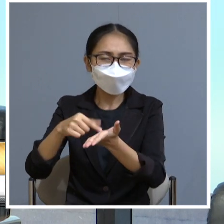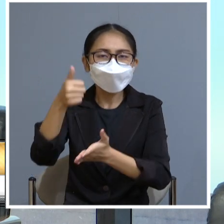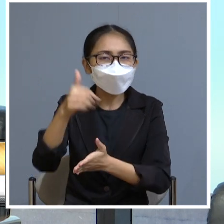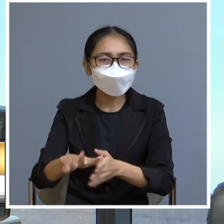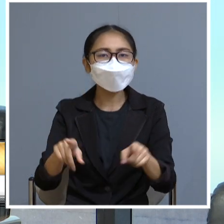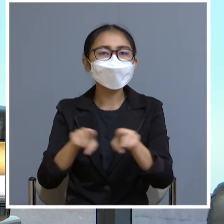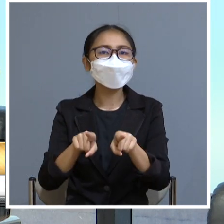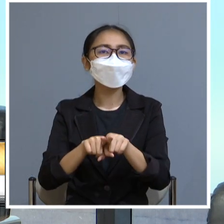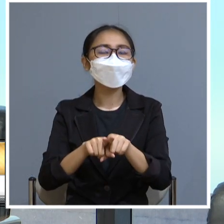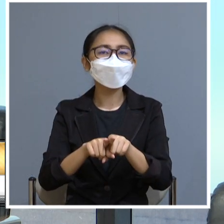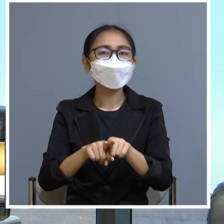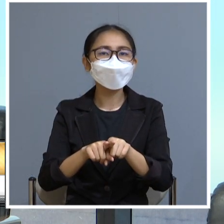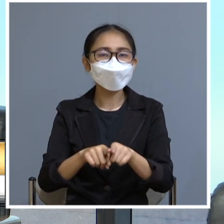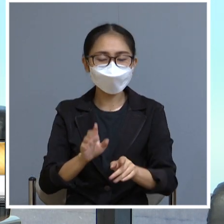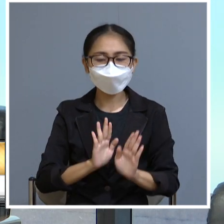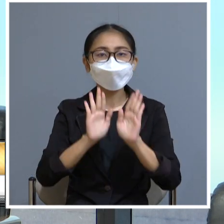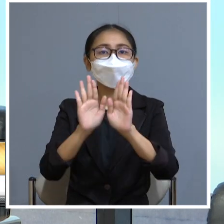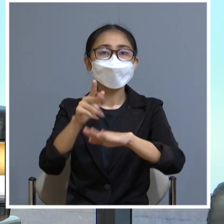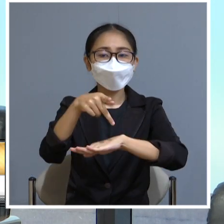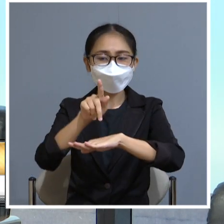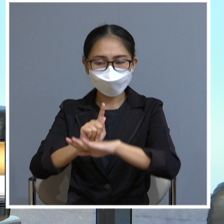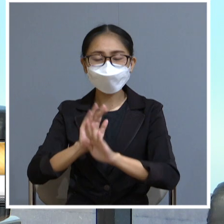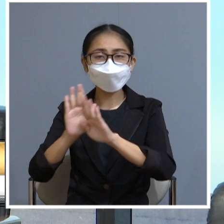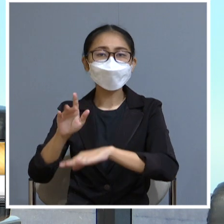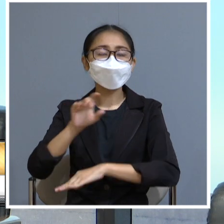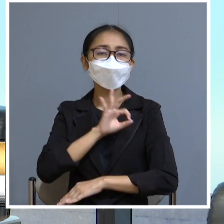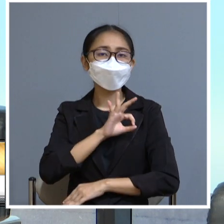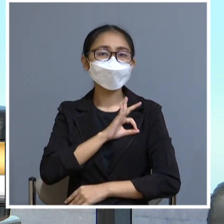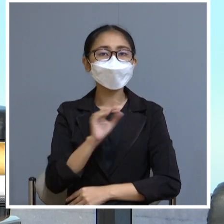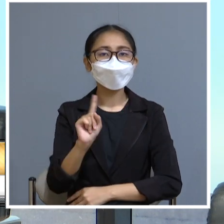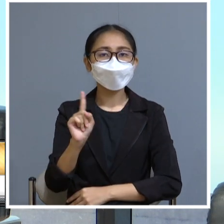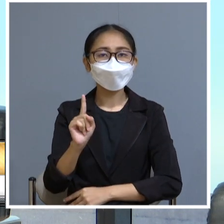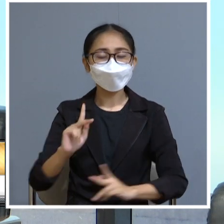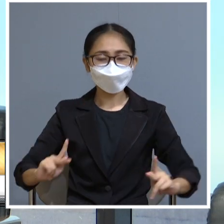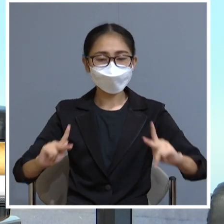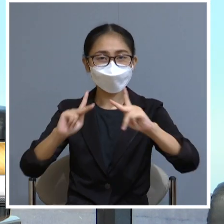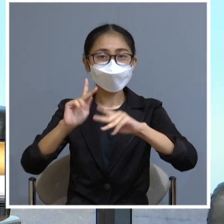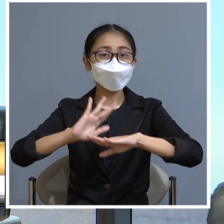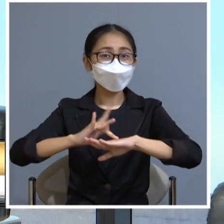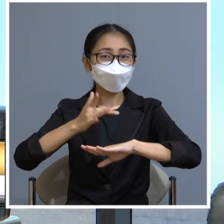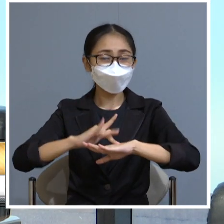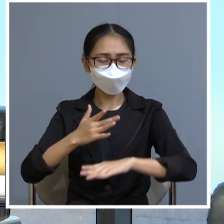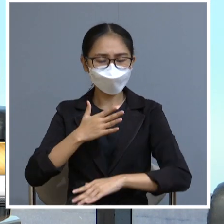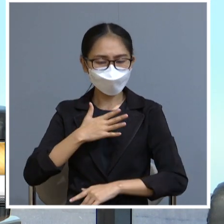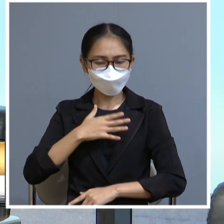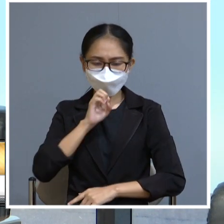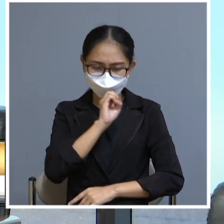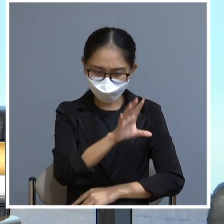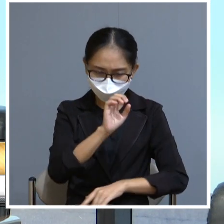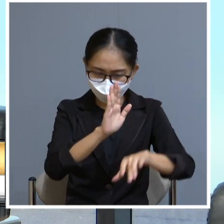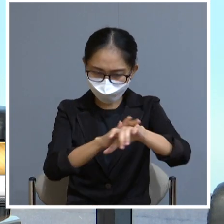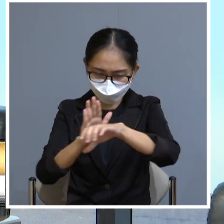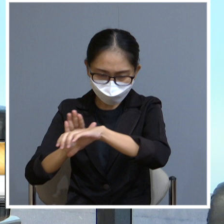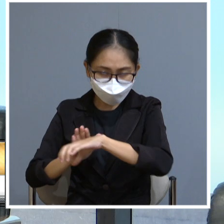้ต้ขอนิญาเรีนทประทาน พานไปอยางทานสมาชิกครัว่าโดยงานของก proprietary sense นั้ผมเองจะกำเสรบทุกๆหนวยงานง